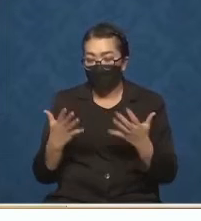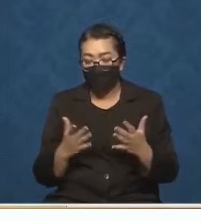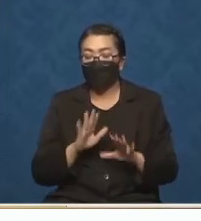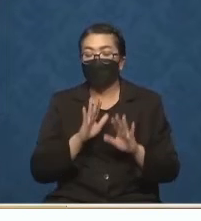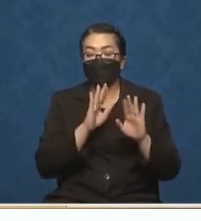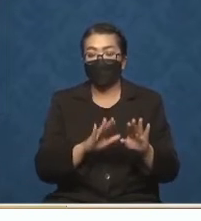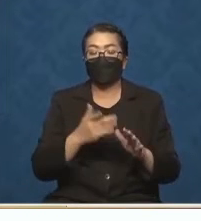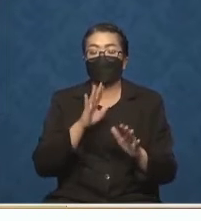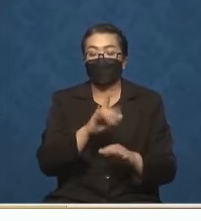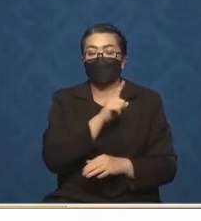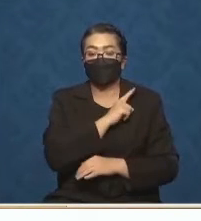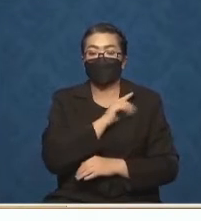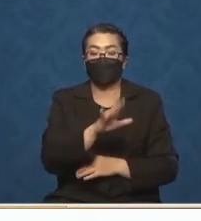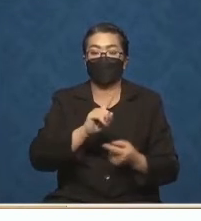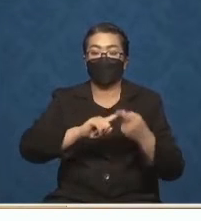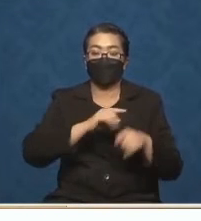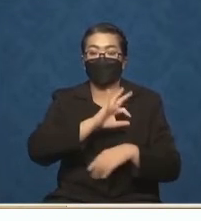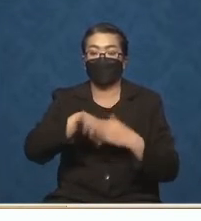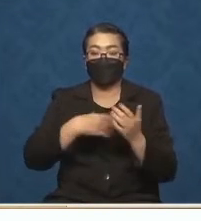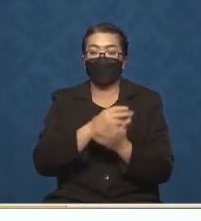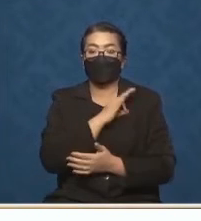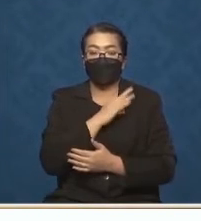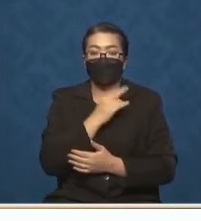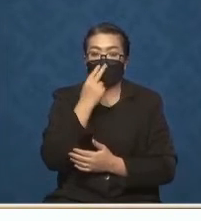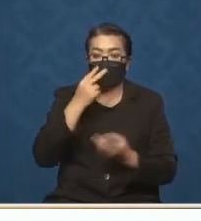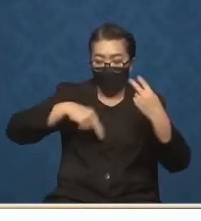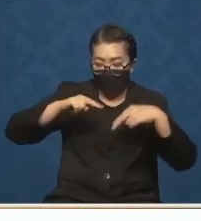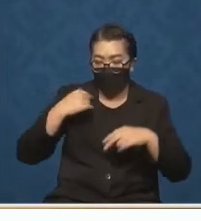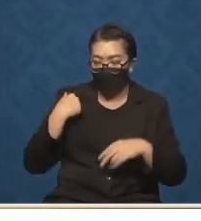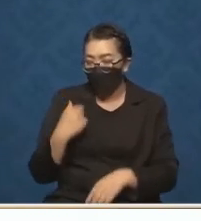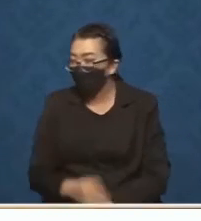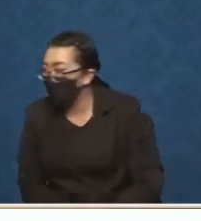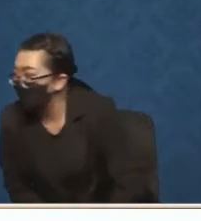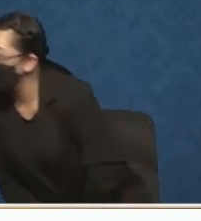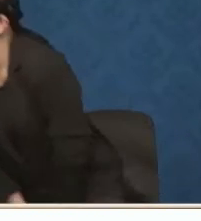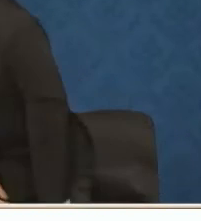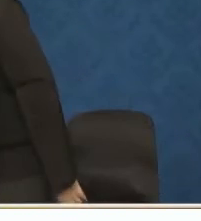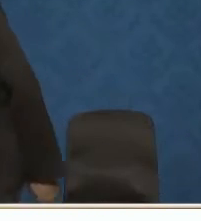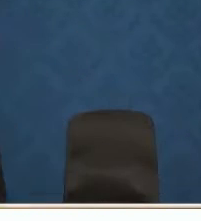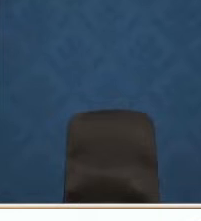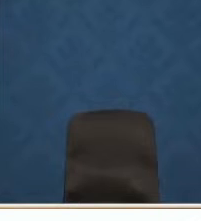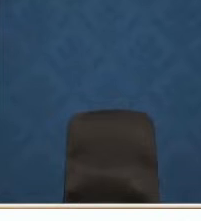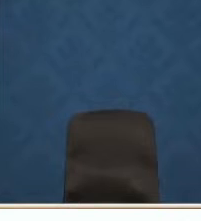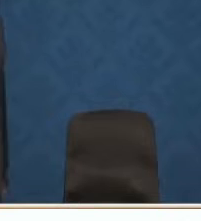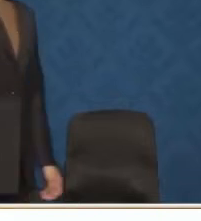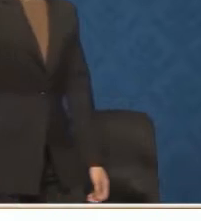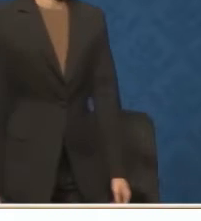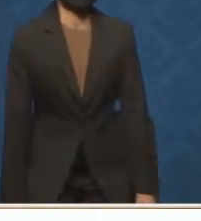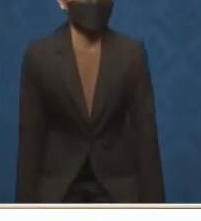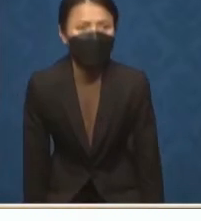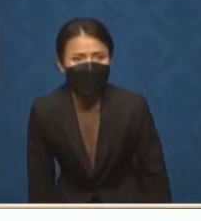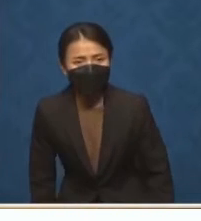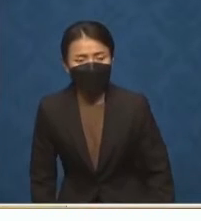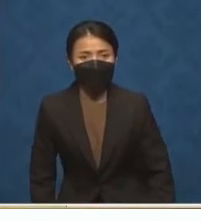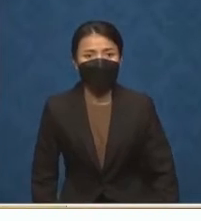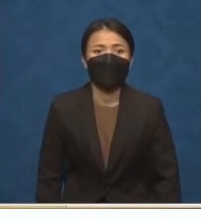ก็จะต้องรบกวน น่าที่ของพựcการ beginsวนเป็นหน้าที่ของเพอนสมาชิททานช่วยกต esp นะครับจรงนครับท่านสมชิก